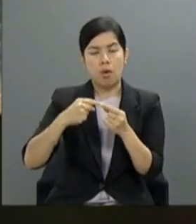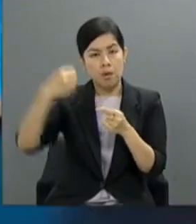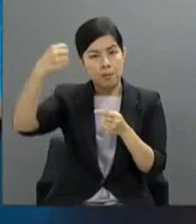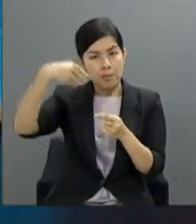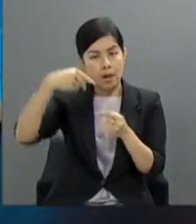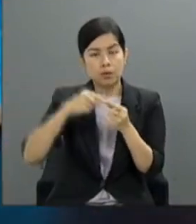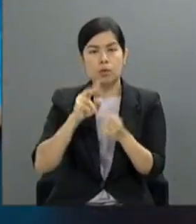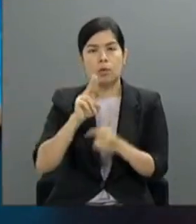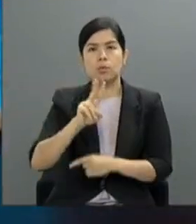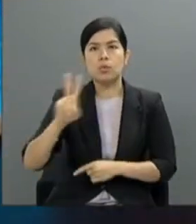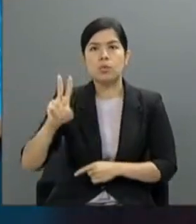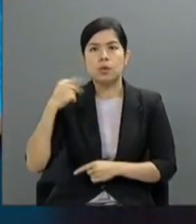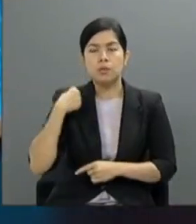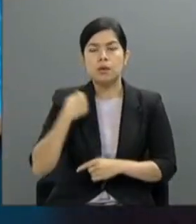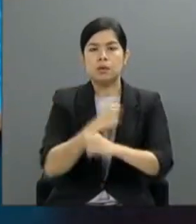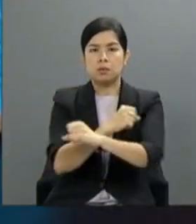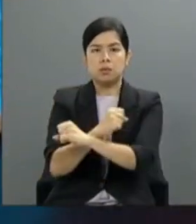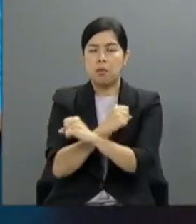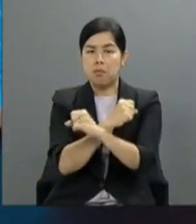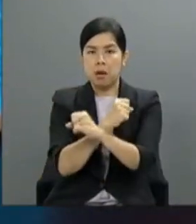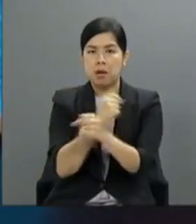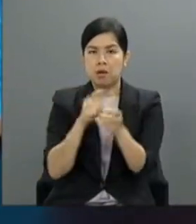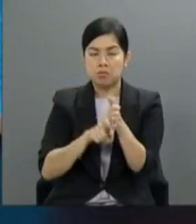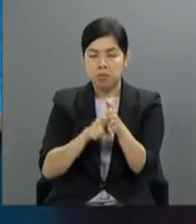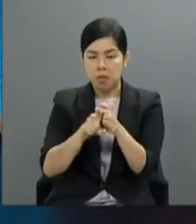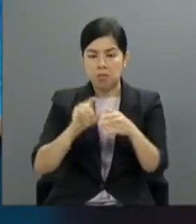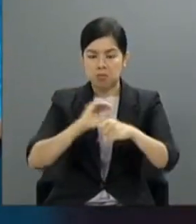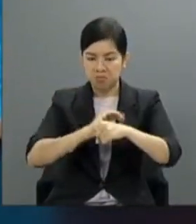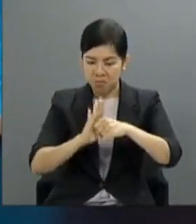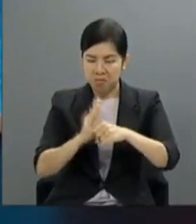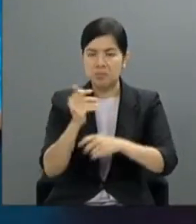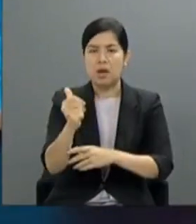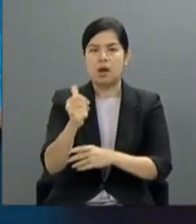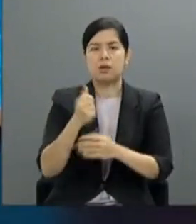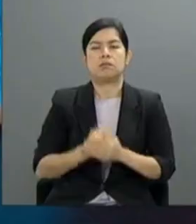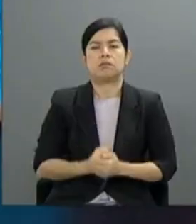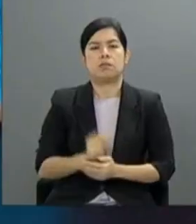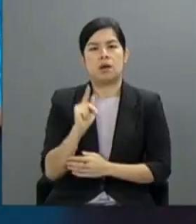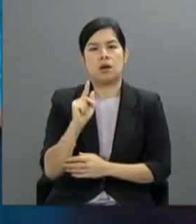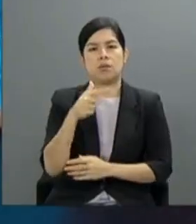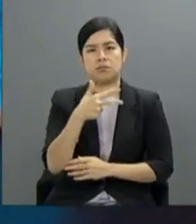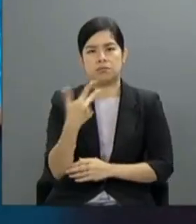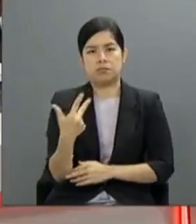-19 ได้ผลดีอีกด้วยธีรเดชงามเหลือไทย PBS รายงาน